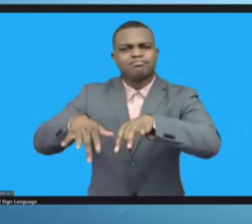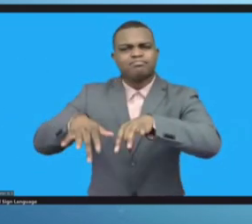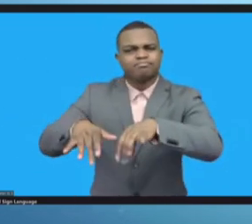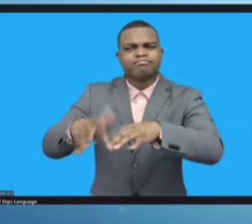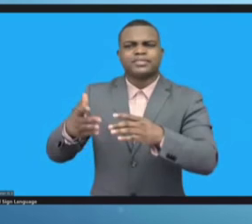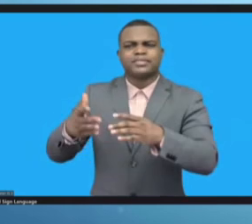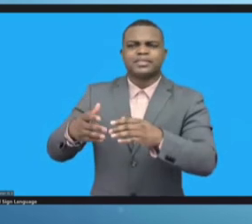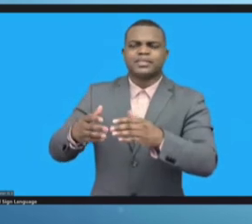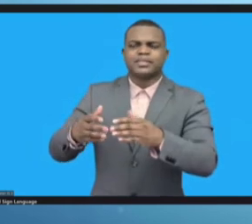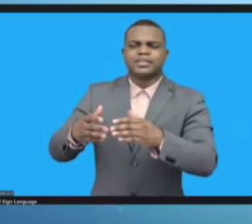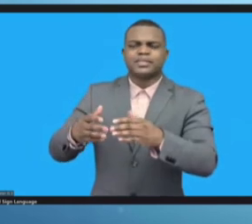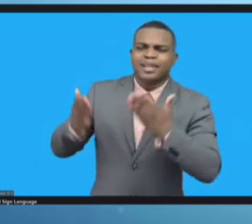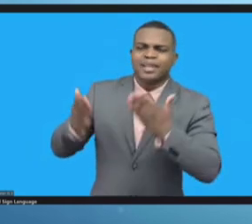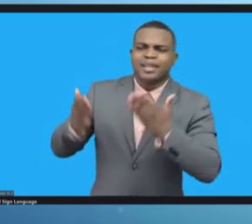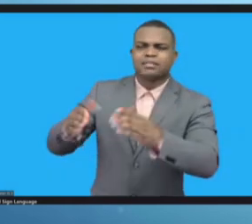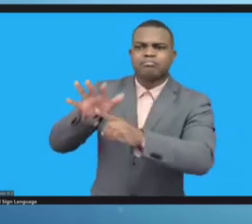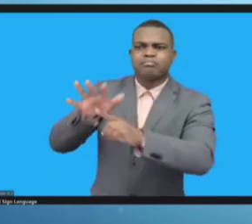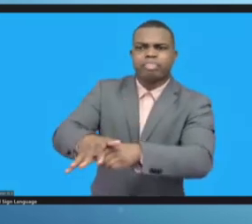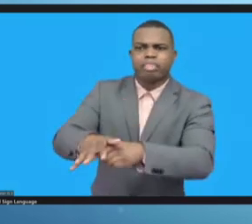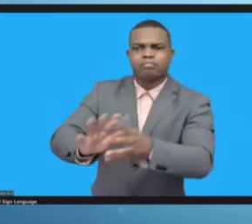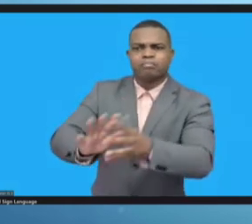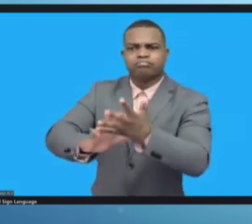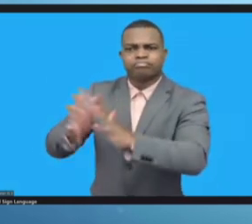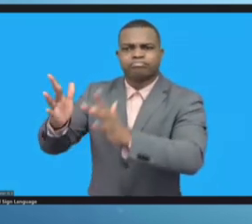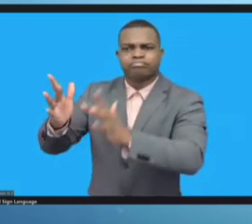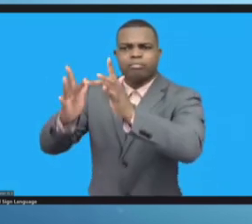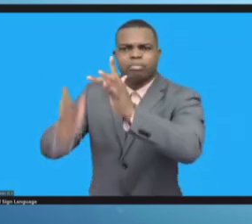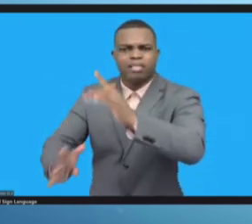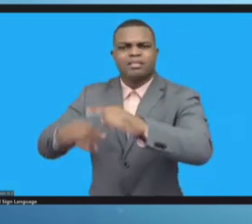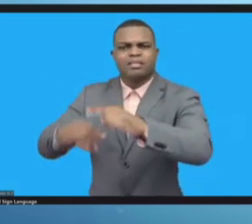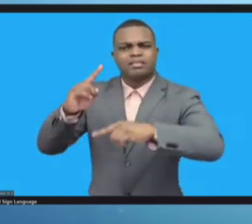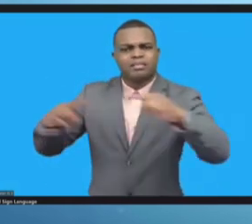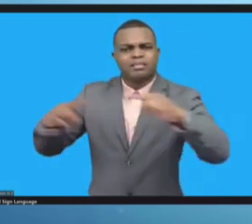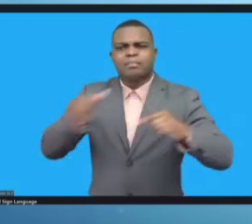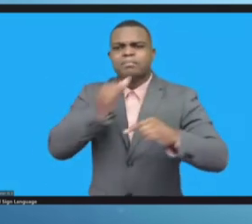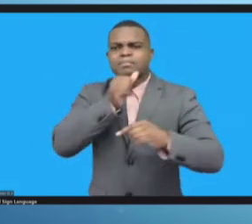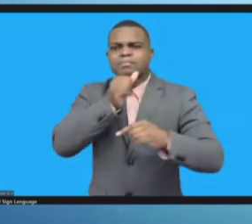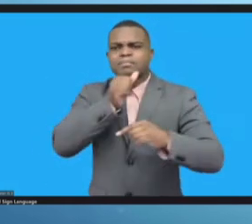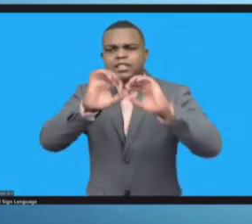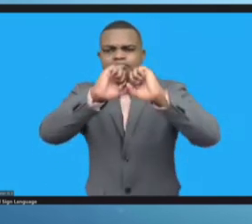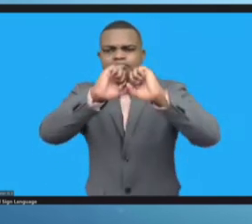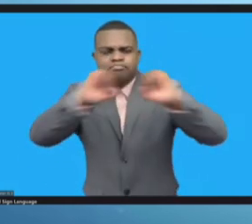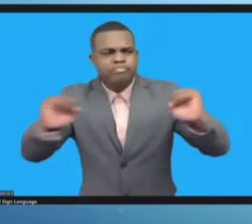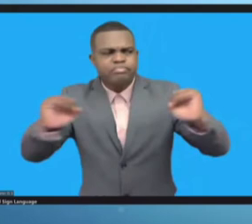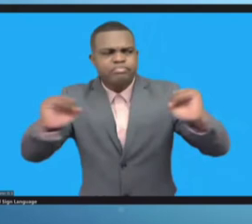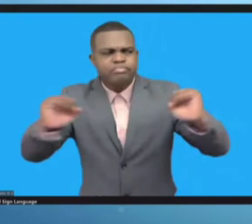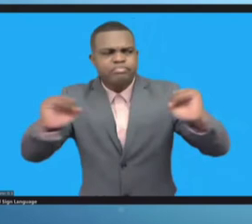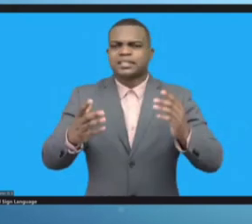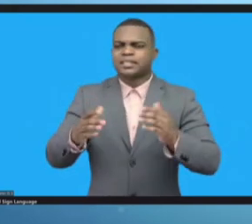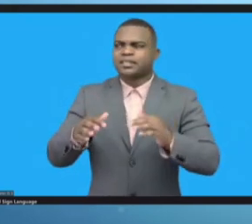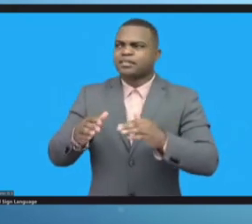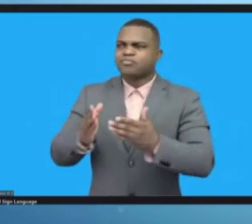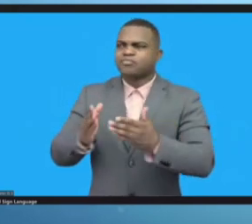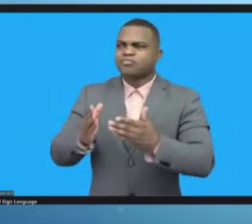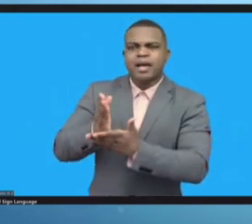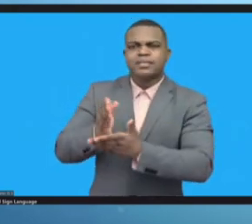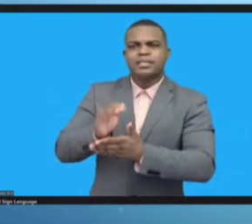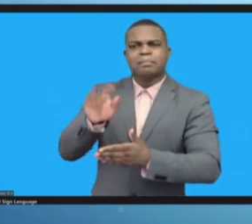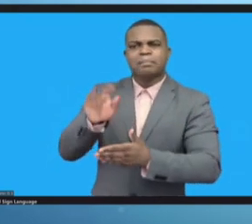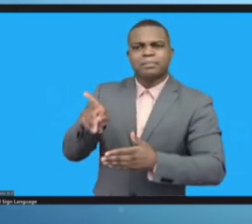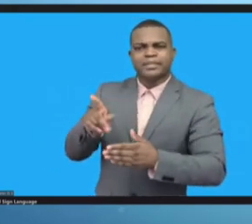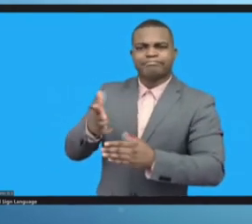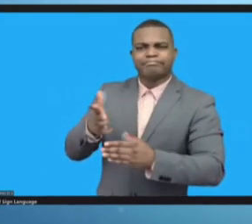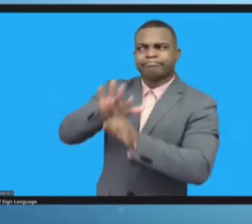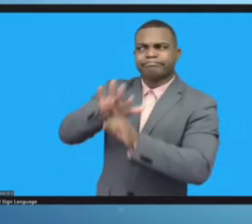j'en passe. Collectivement, il faudrait qu'on puisse œuvrer davantage pour garantir un avenir numérique qui puisse